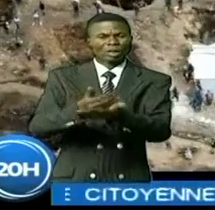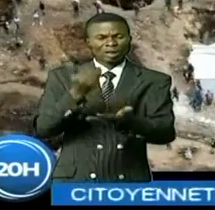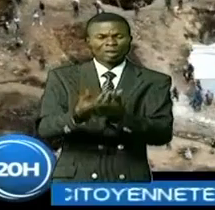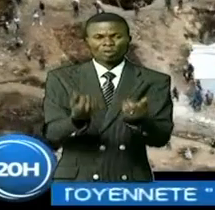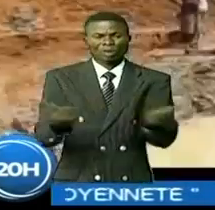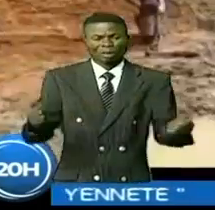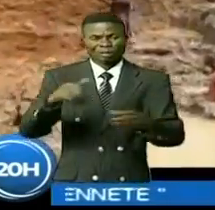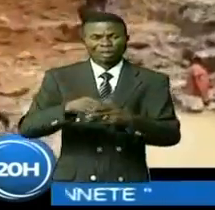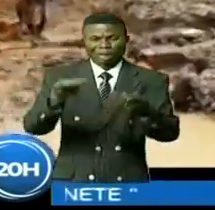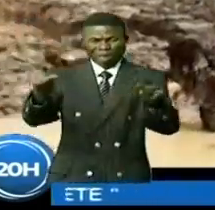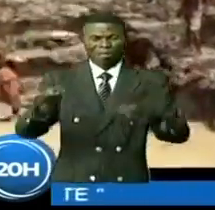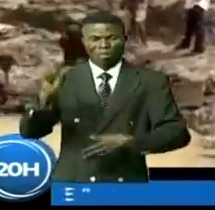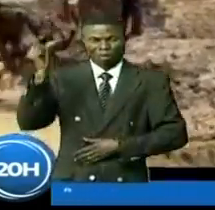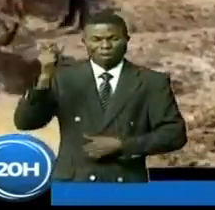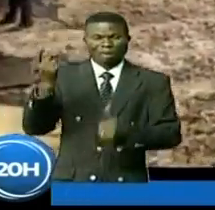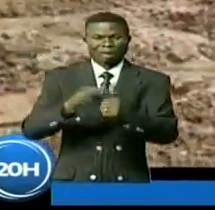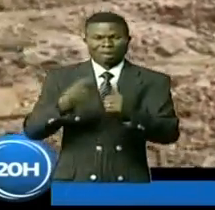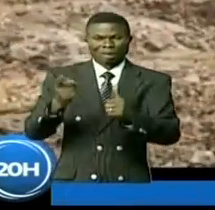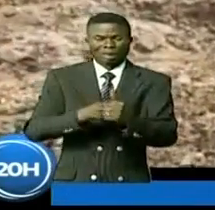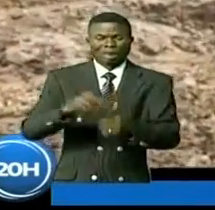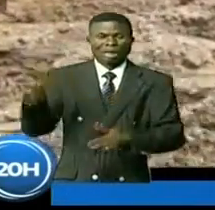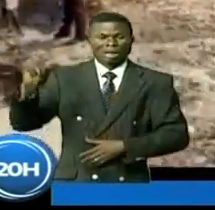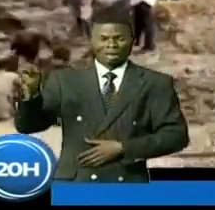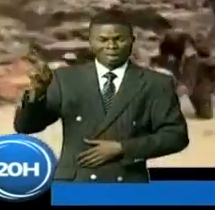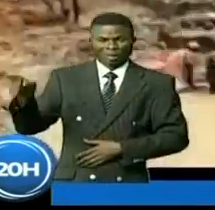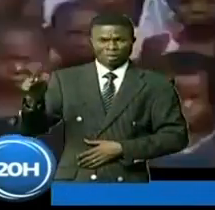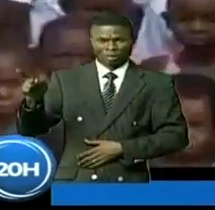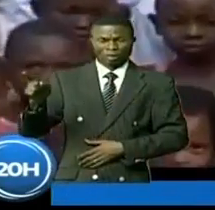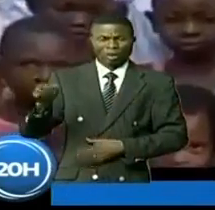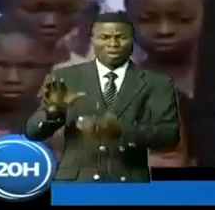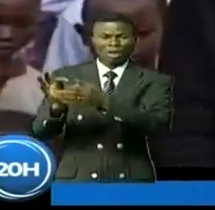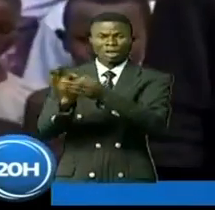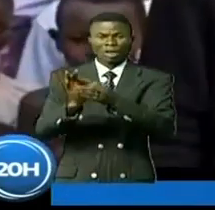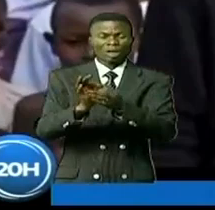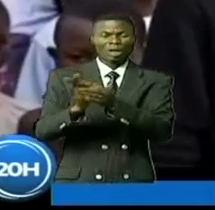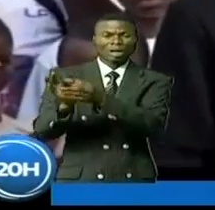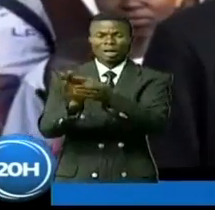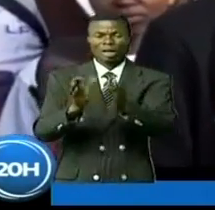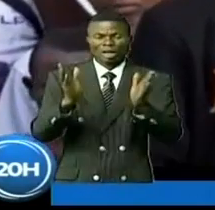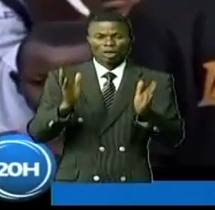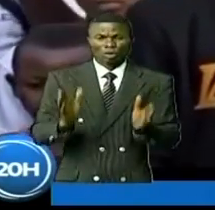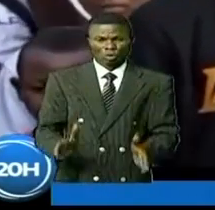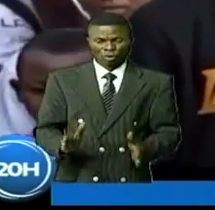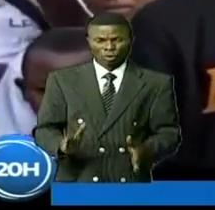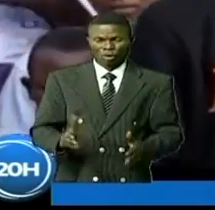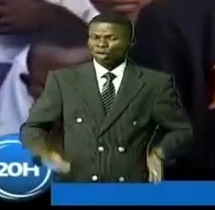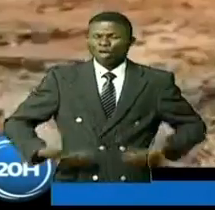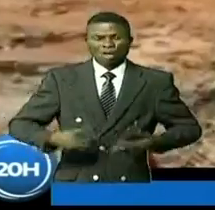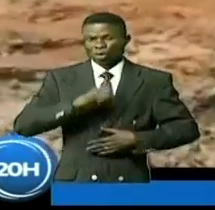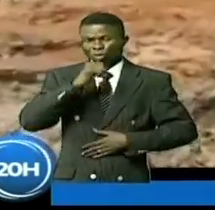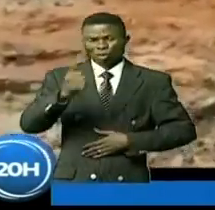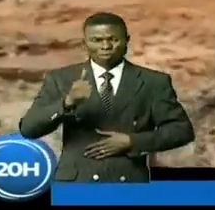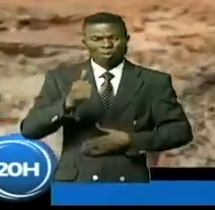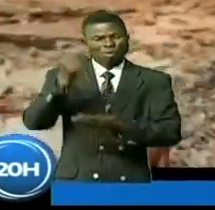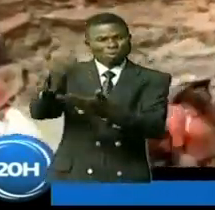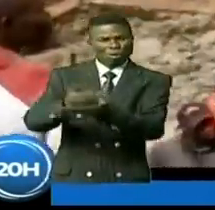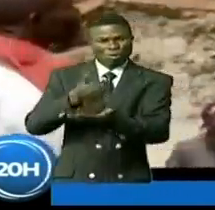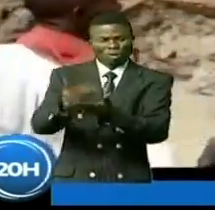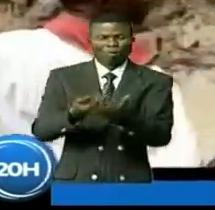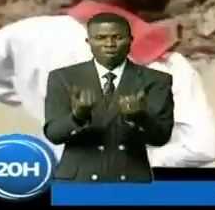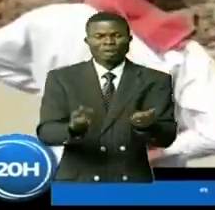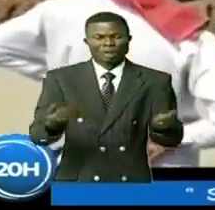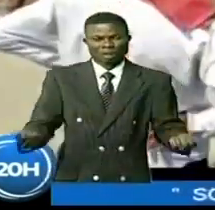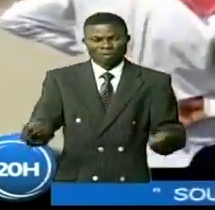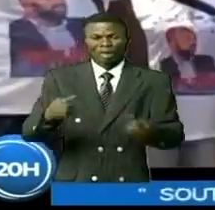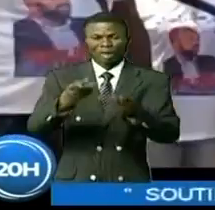dans les mines, surtout au Kasaï. Le coordonnateur Junior Yalombe condamne cette exploitation des enfants